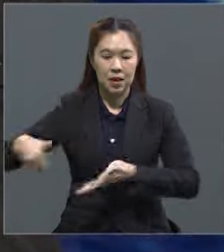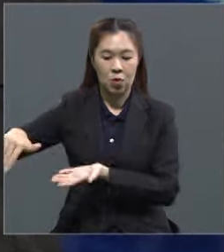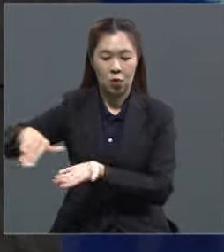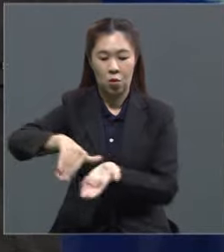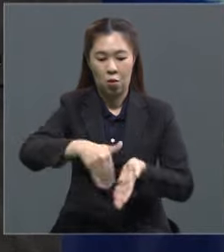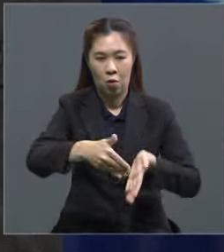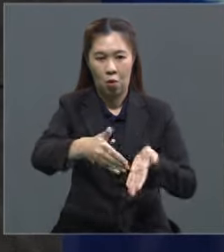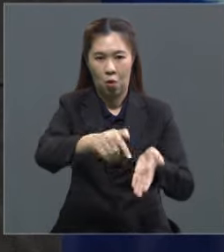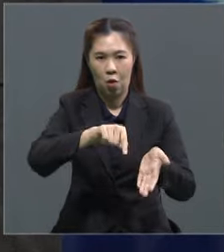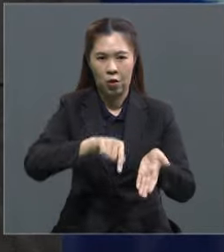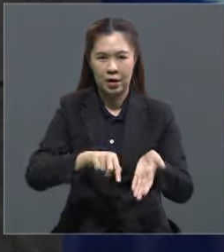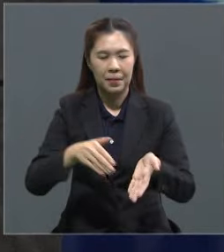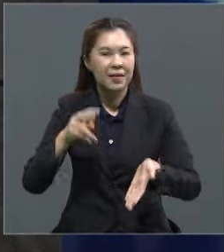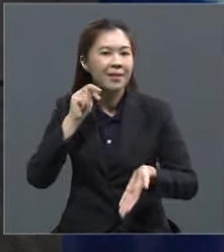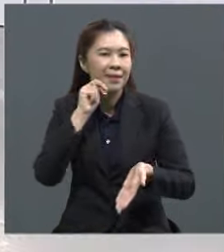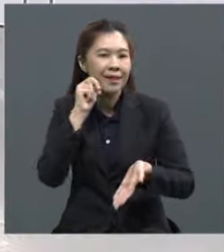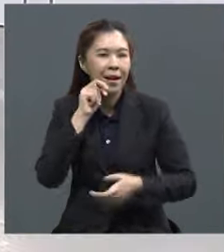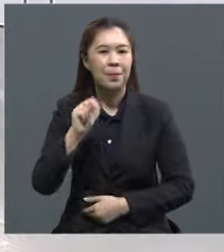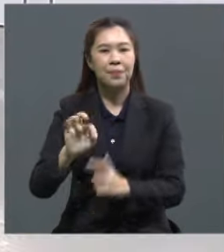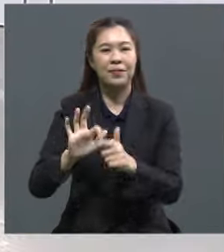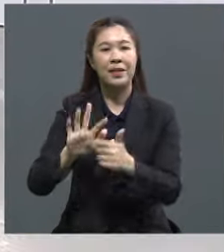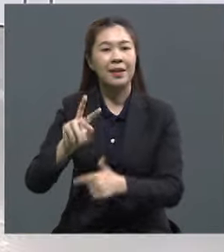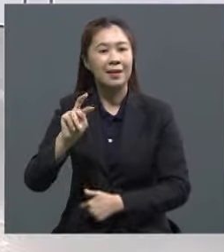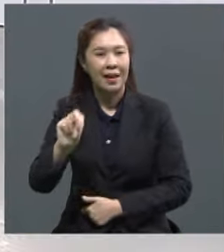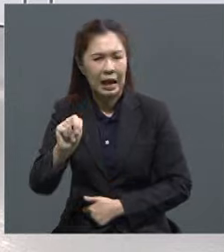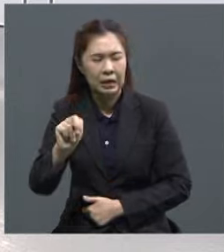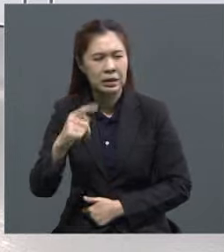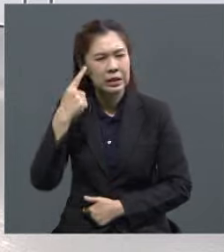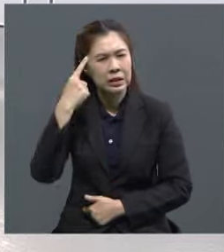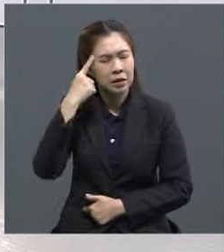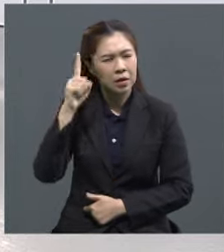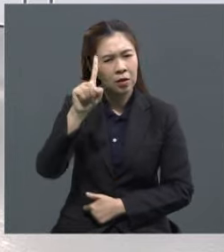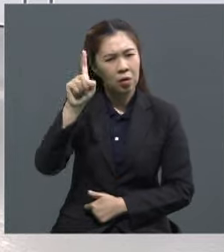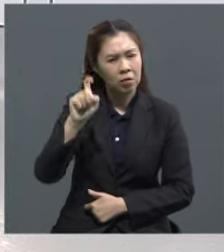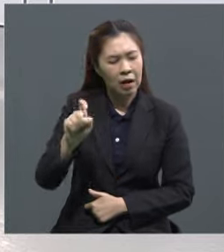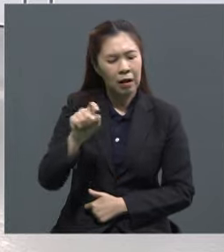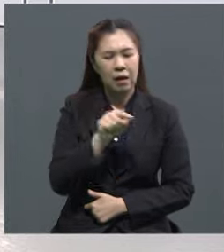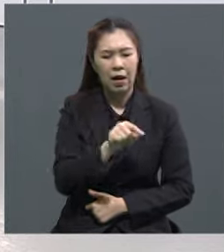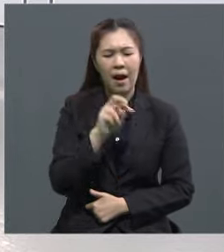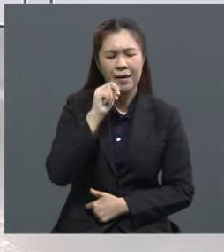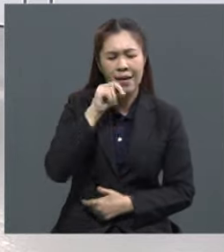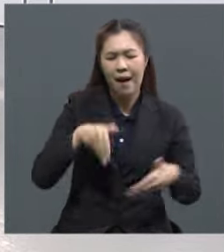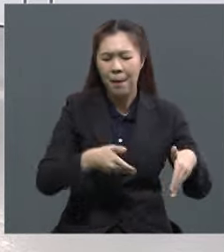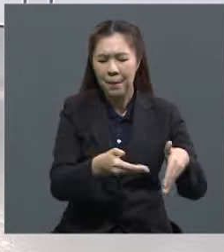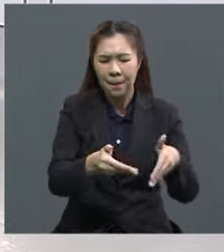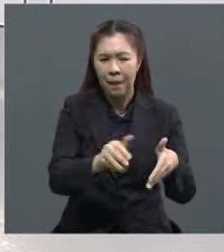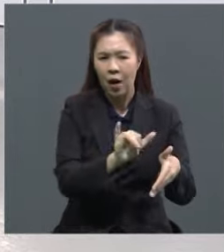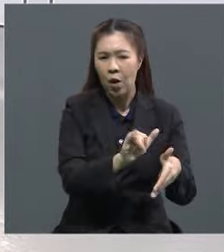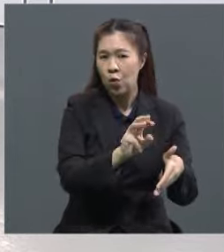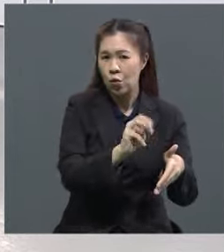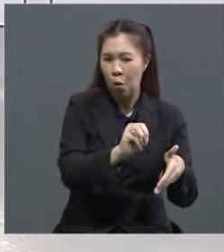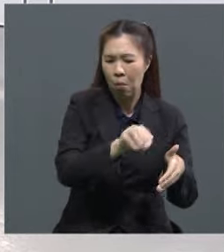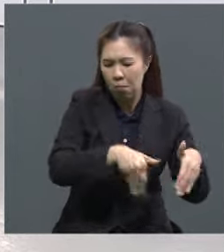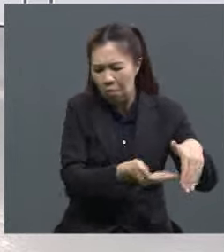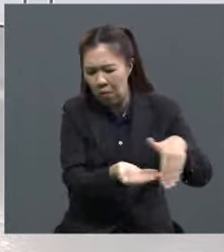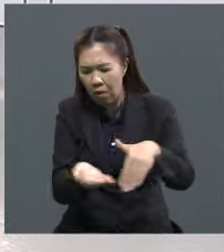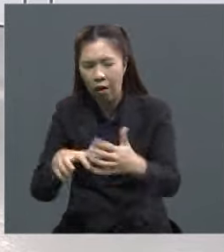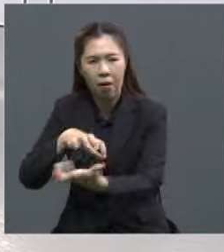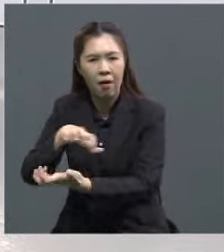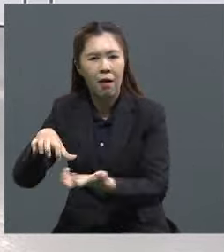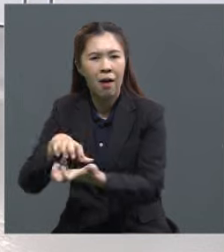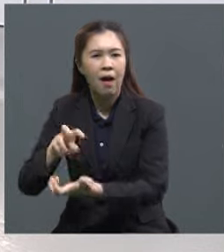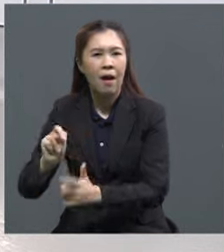สู่แม่น้ำน่านเพราะฉะนั้นพี่น้องประชาชนอาจจะกังวลว่าเอไปเอาน้ำของน้ำยมไปผลักไปให้รุมน้ำน่านแล้วประชาชน